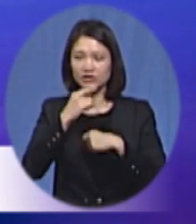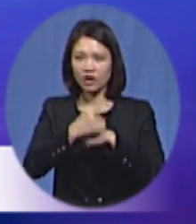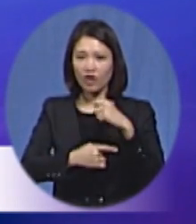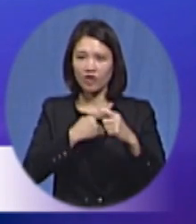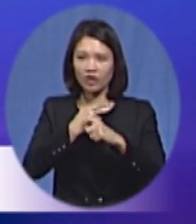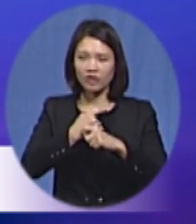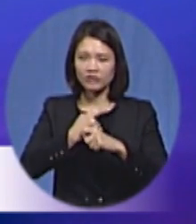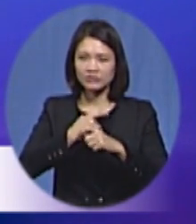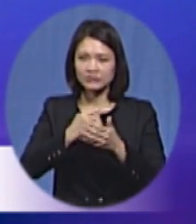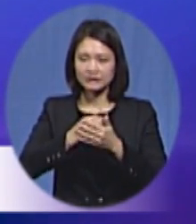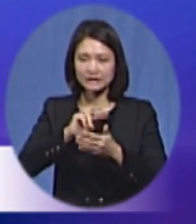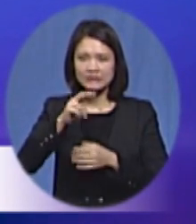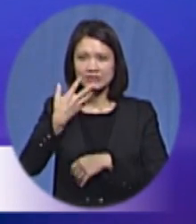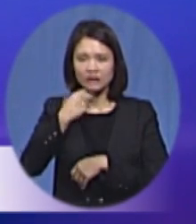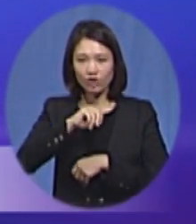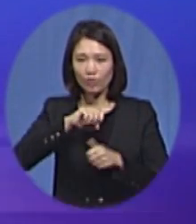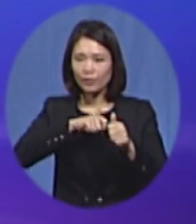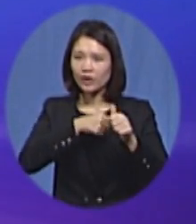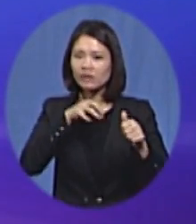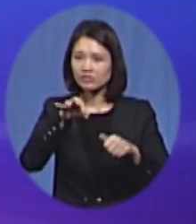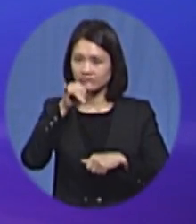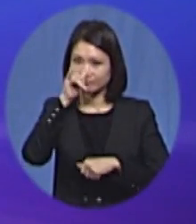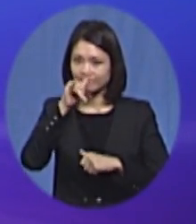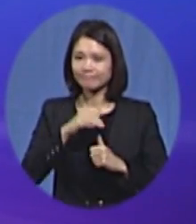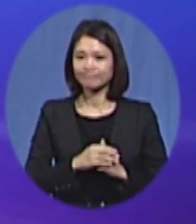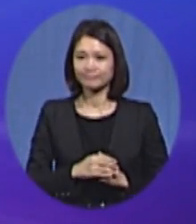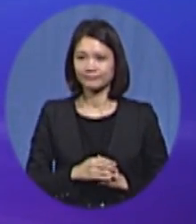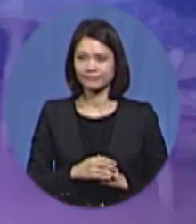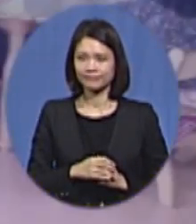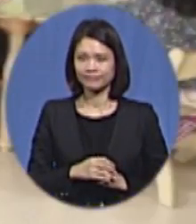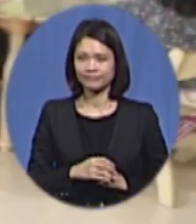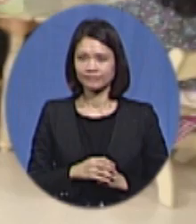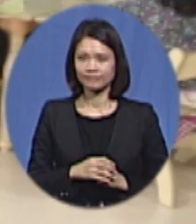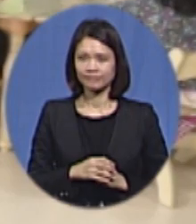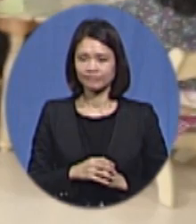원의 이행 강제금을 물어야 합니다.